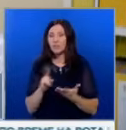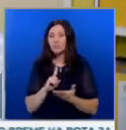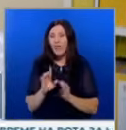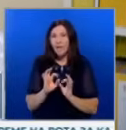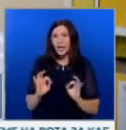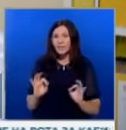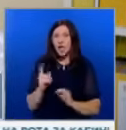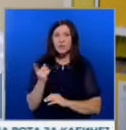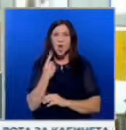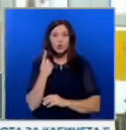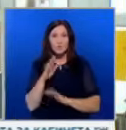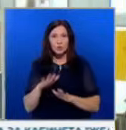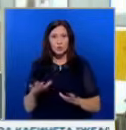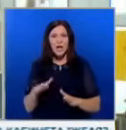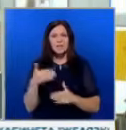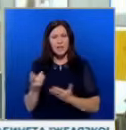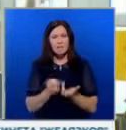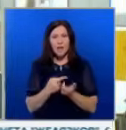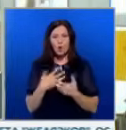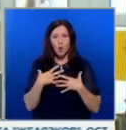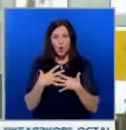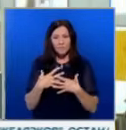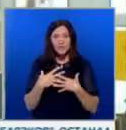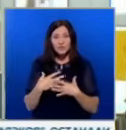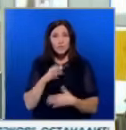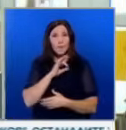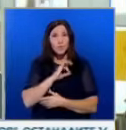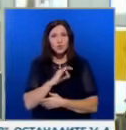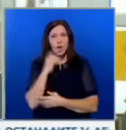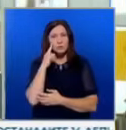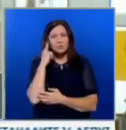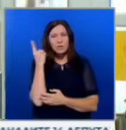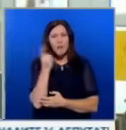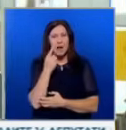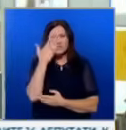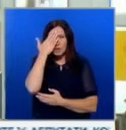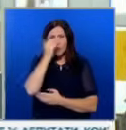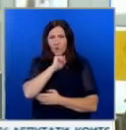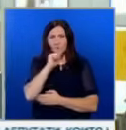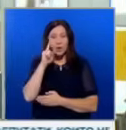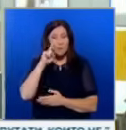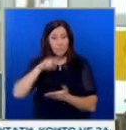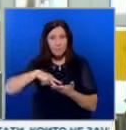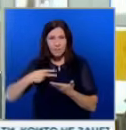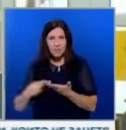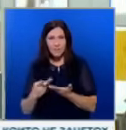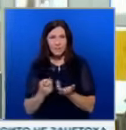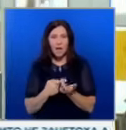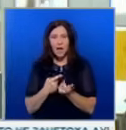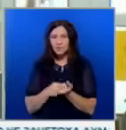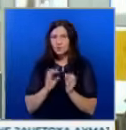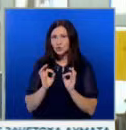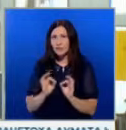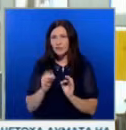неадекватни, особено децата. След няколко вдишвания получават замайване, главоболие и колабират. Най-често с